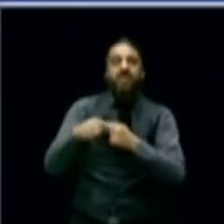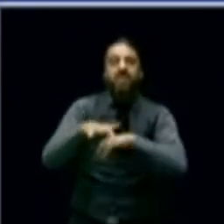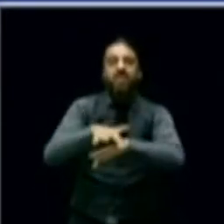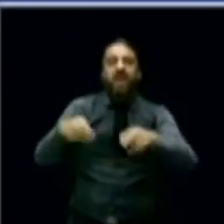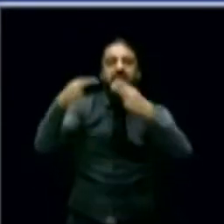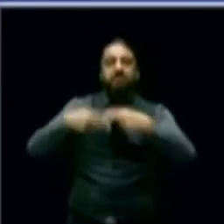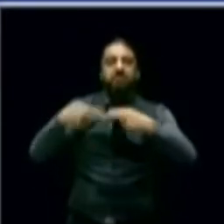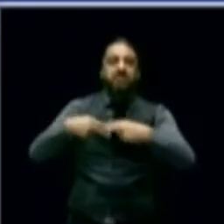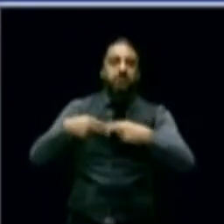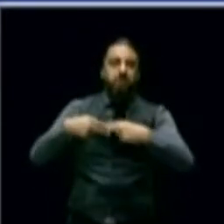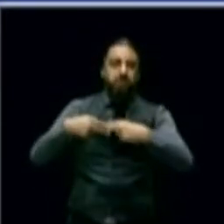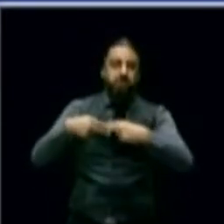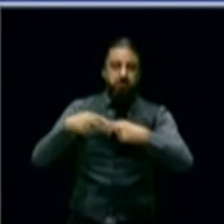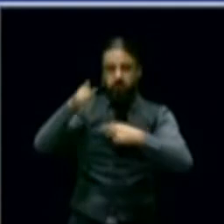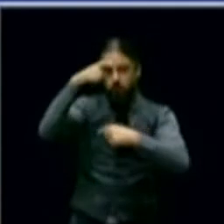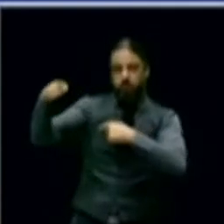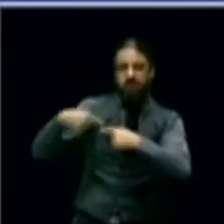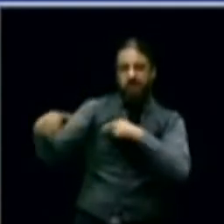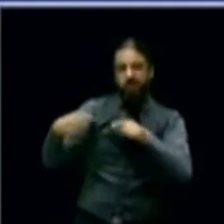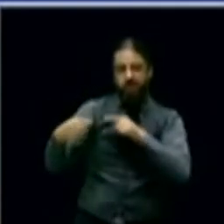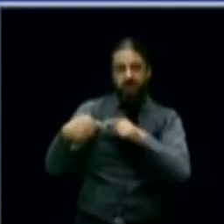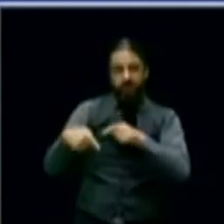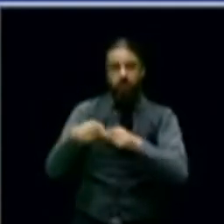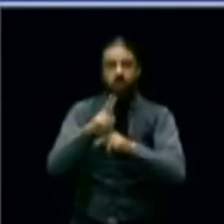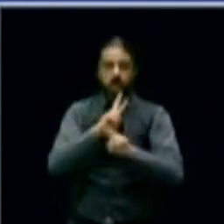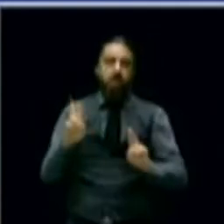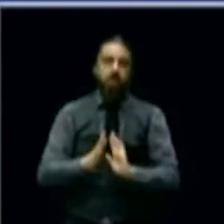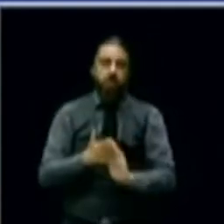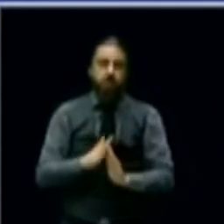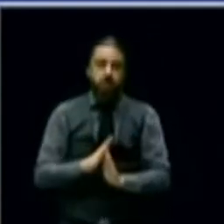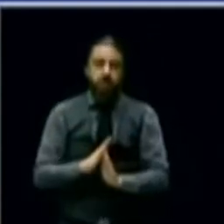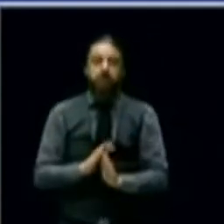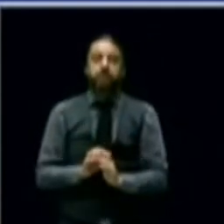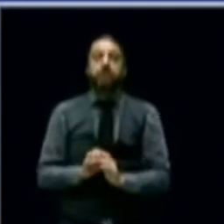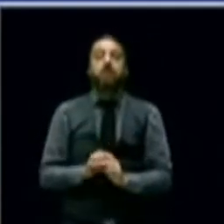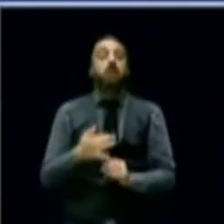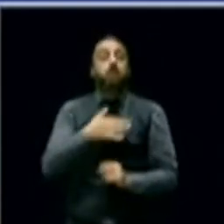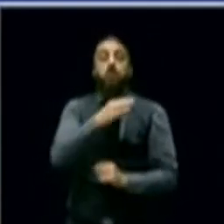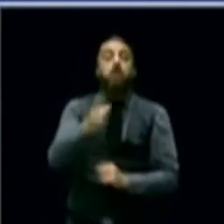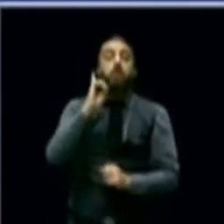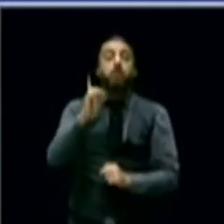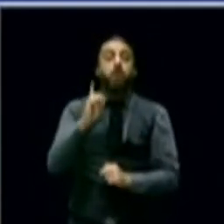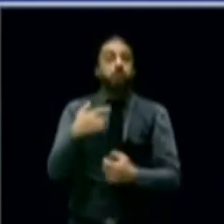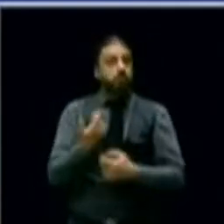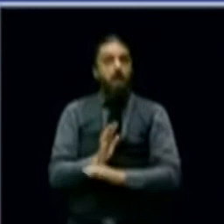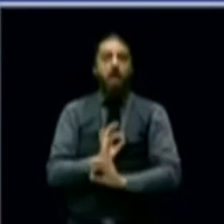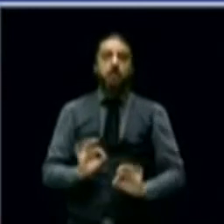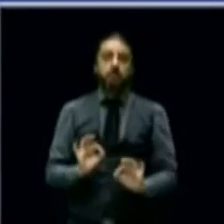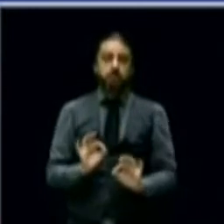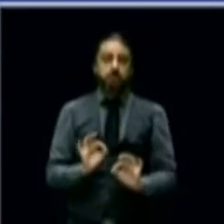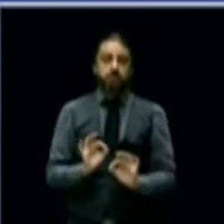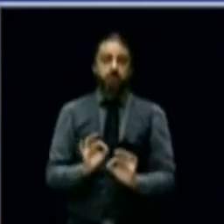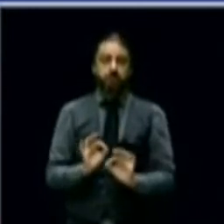ζώνες που έχουμε με την Τουρκία. Αυτό που μπορώ να σας πω είναι ότι πρώτον είμαστε έτοιμοι